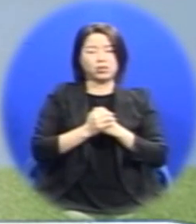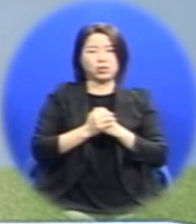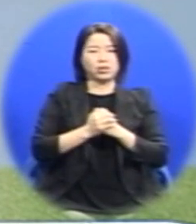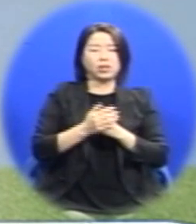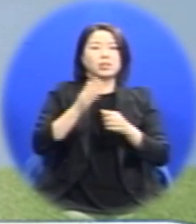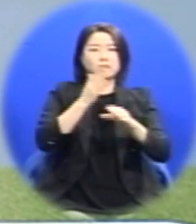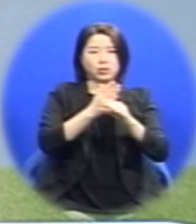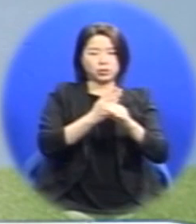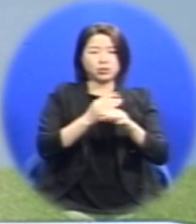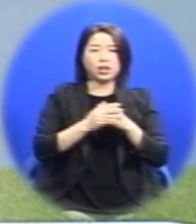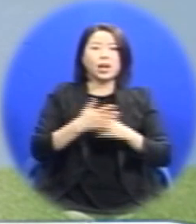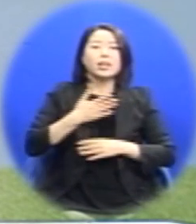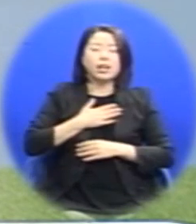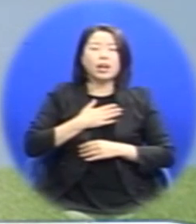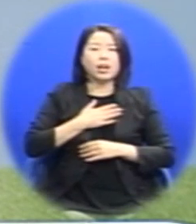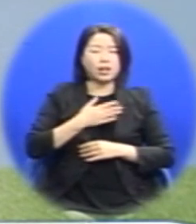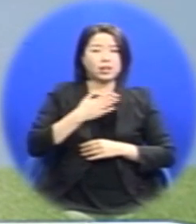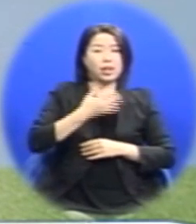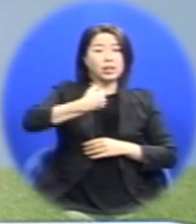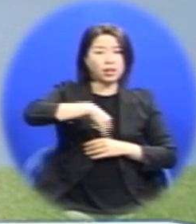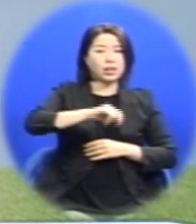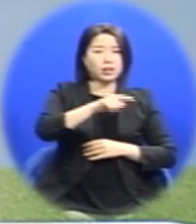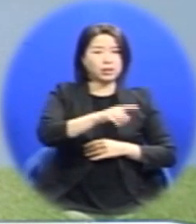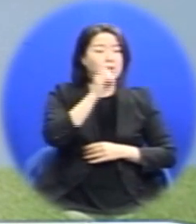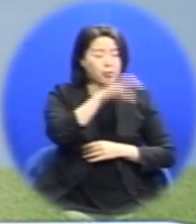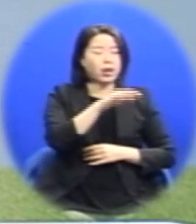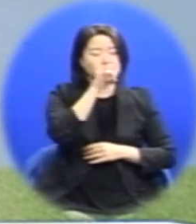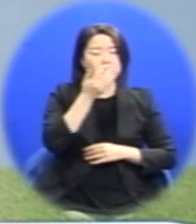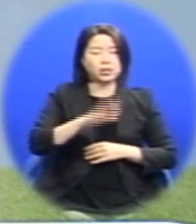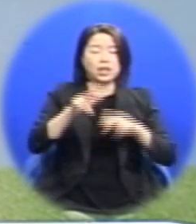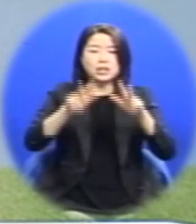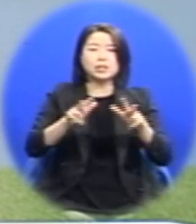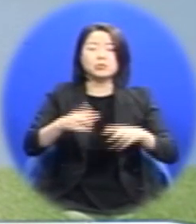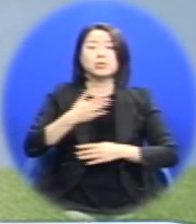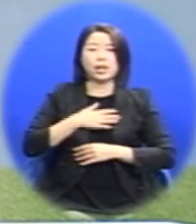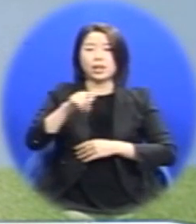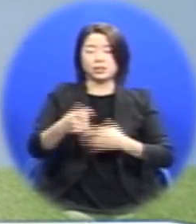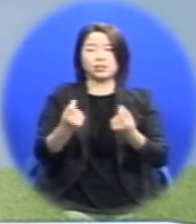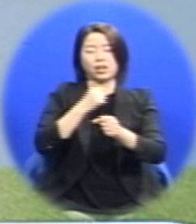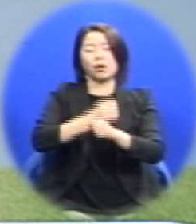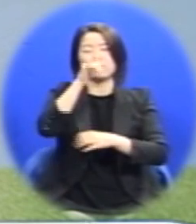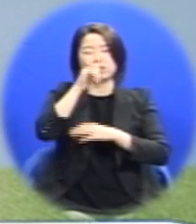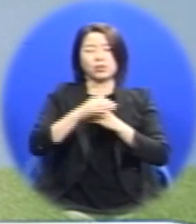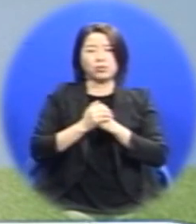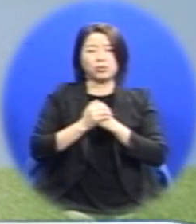그러면서 내가 내 딸한테는 그렇게 말해놓고 지금 내가 그렇게 하고 있는 거.